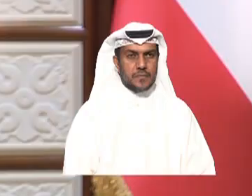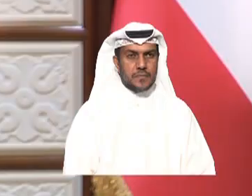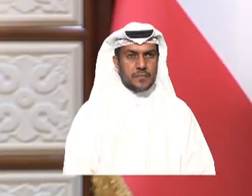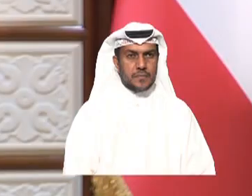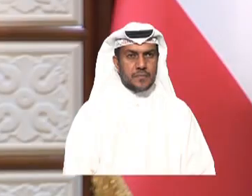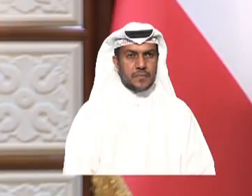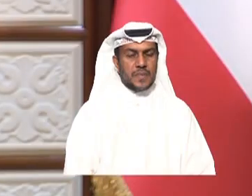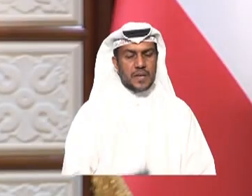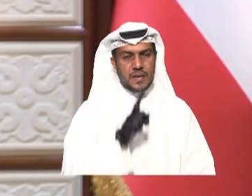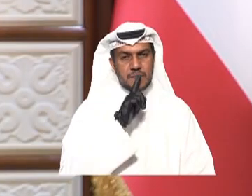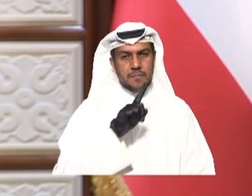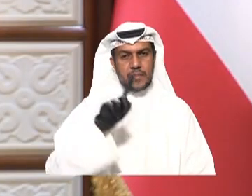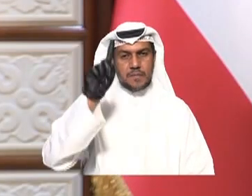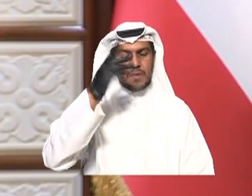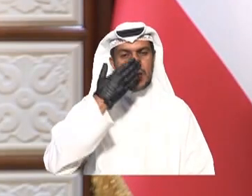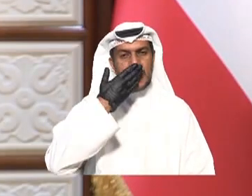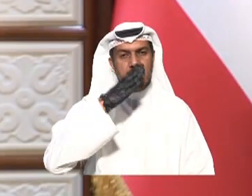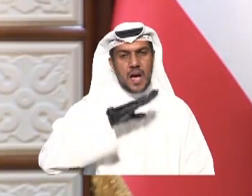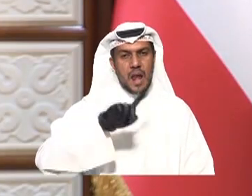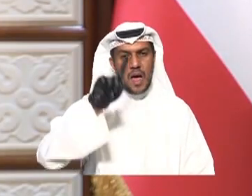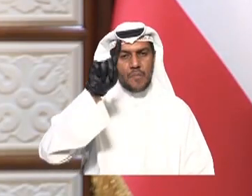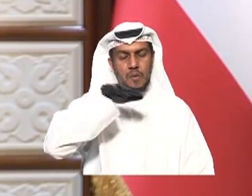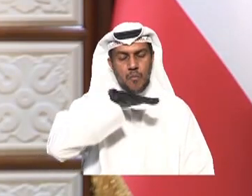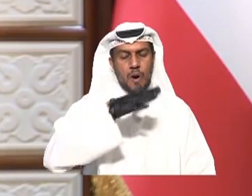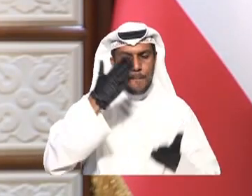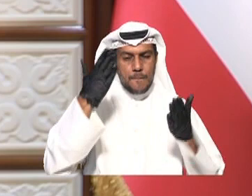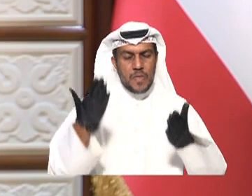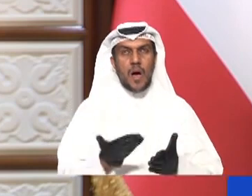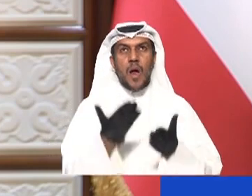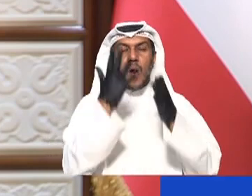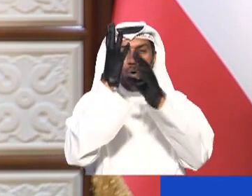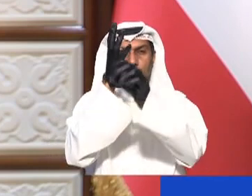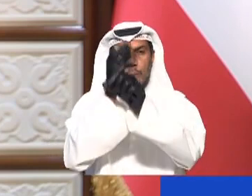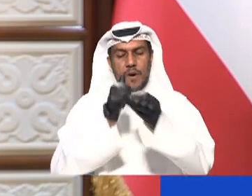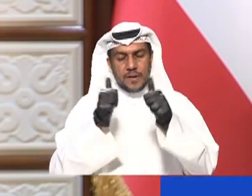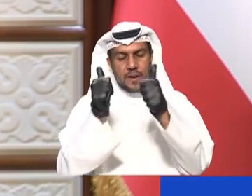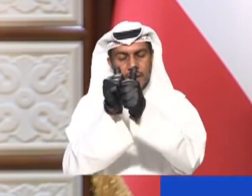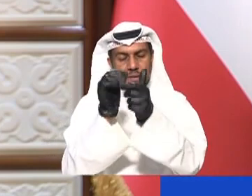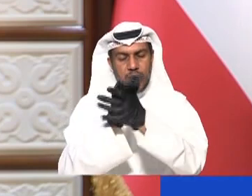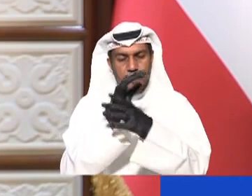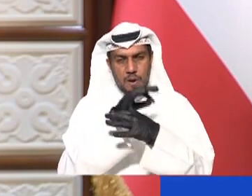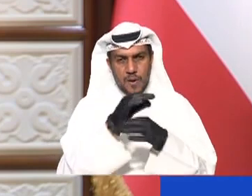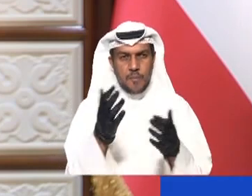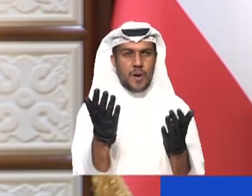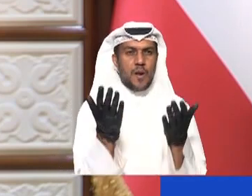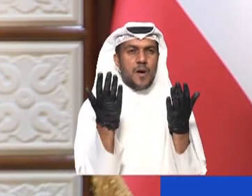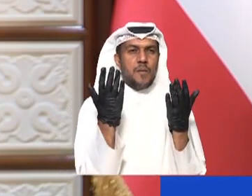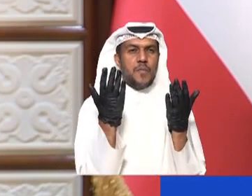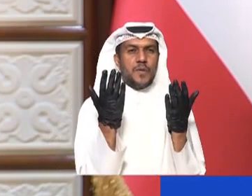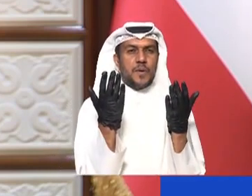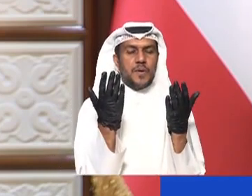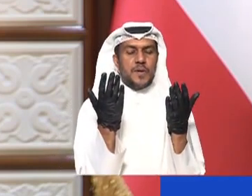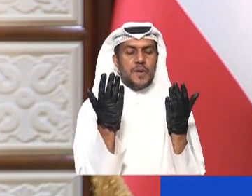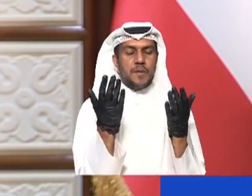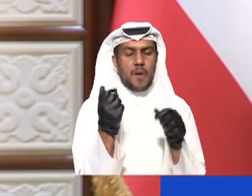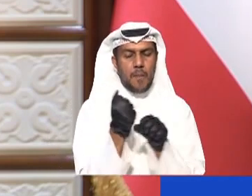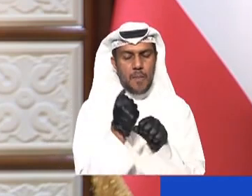بسم الله والحمد لله والصلاة والسلام على رسول الله وعلى آله وصحبه ومن والاه.